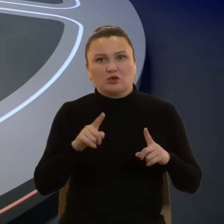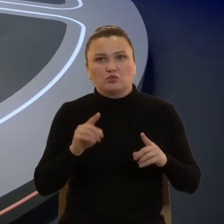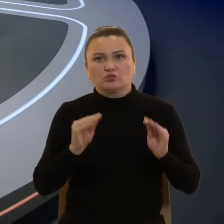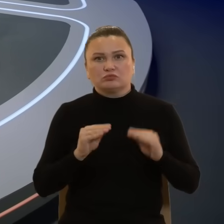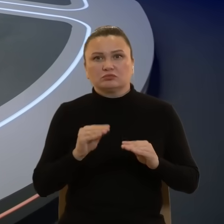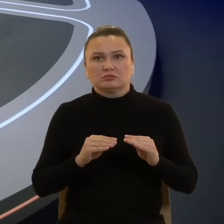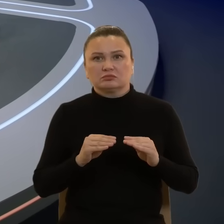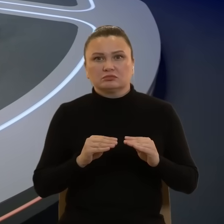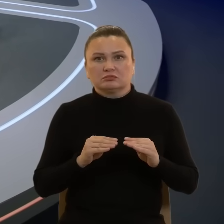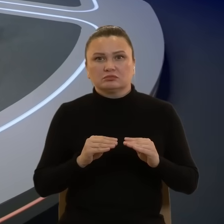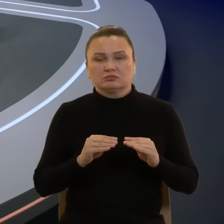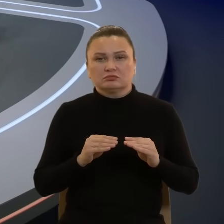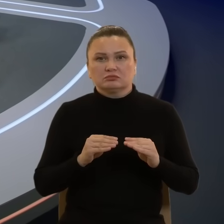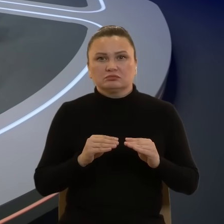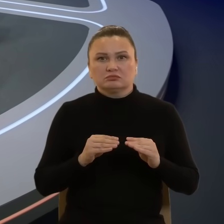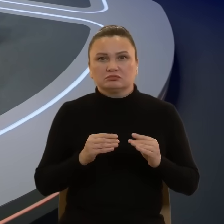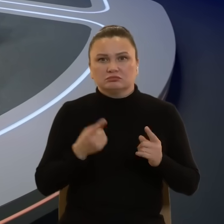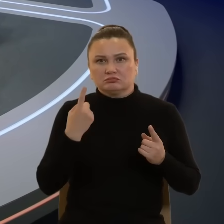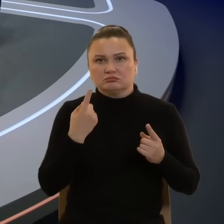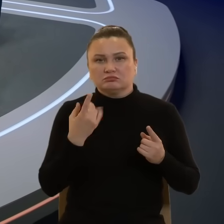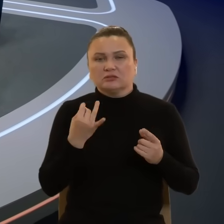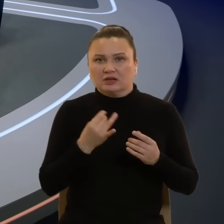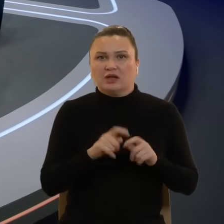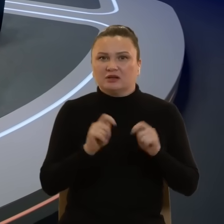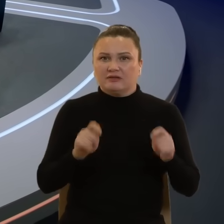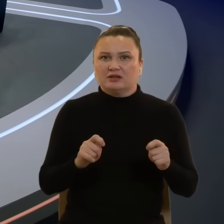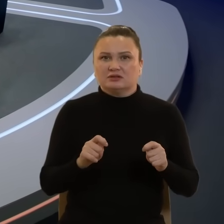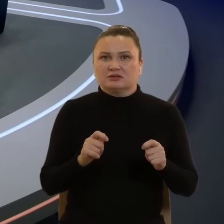в общем-то, Всемирная организация здравоохранения создает, в